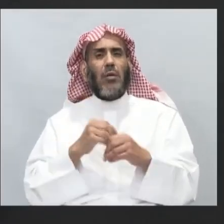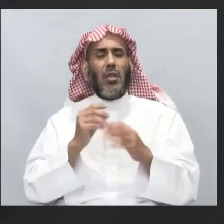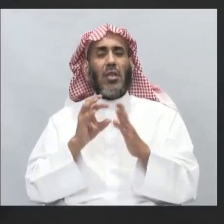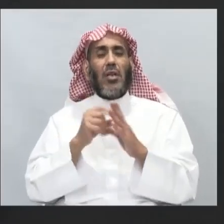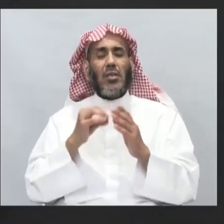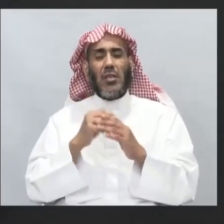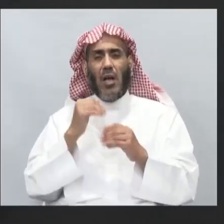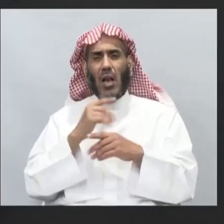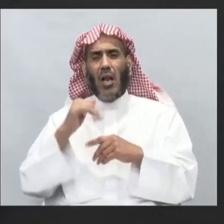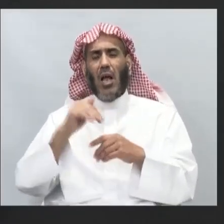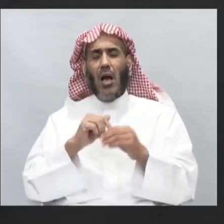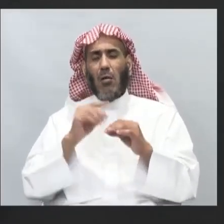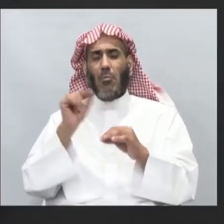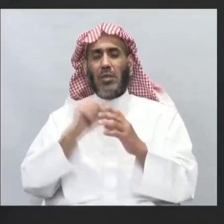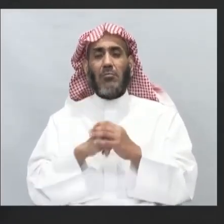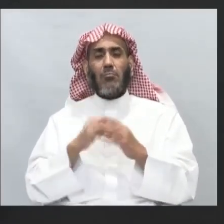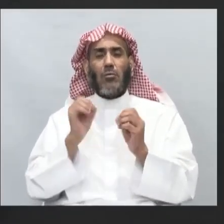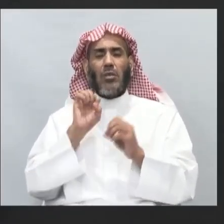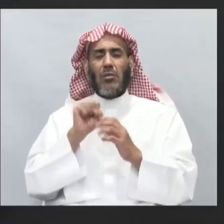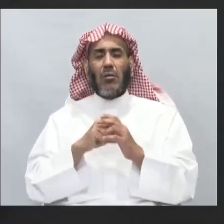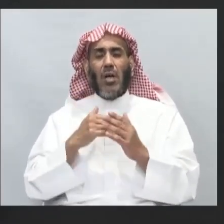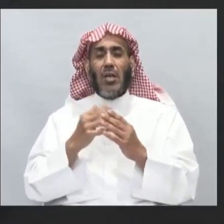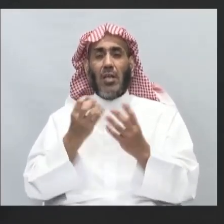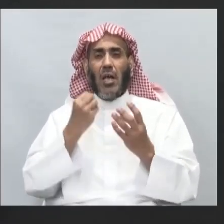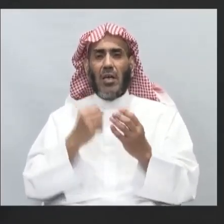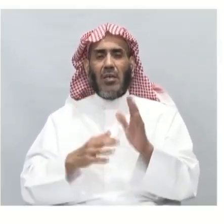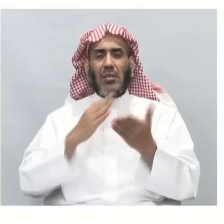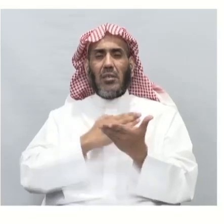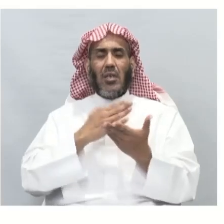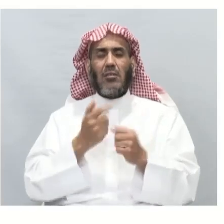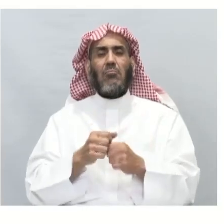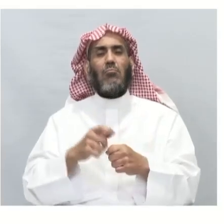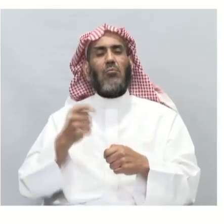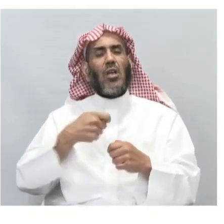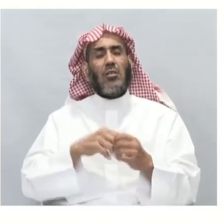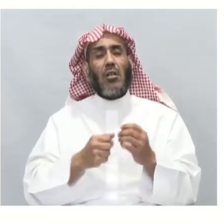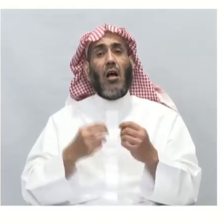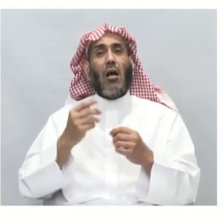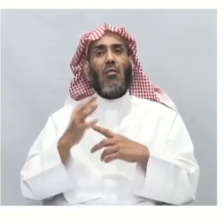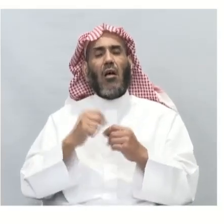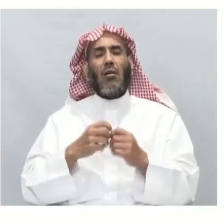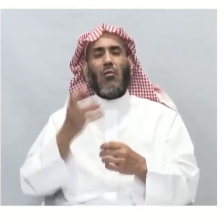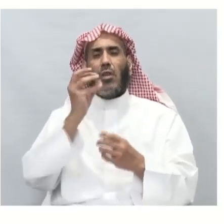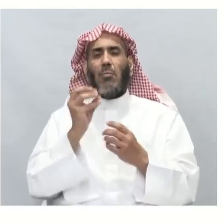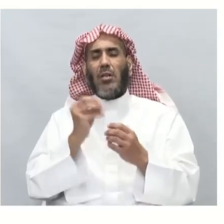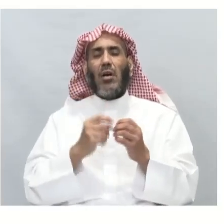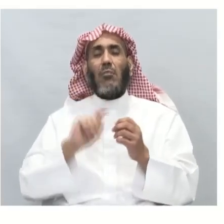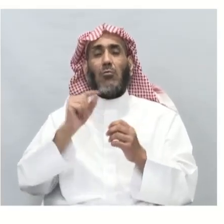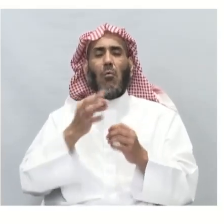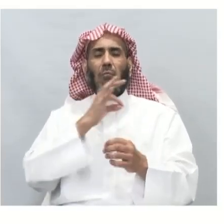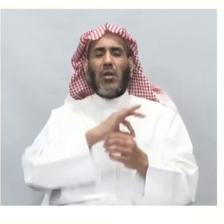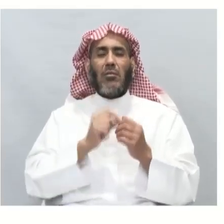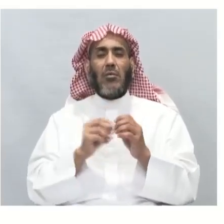الخصله المميزه حتى يعني نحصد اثارها المميزه اذا الطبيب قلنا لان خطا الطبيب في